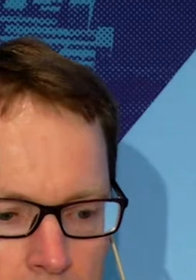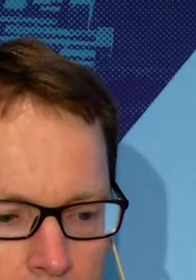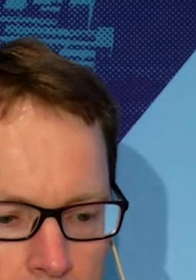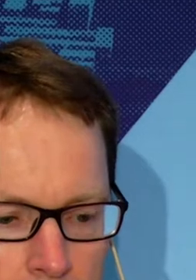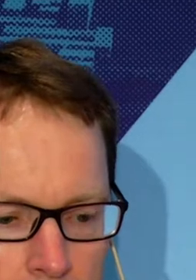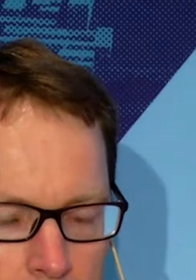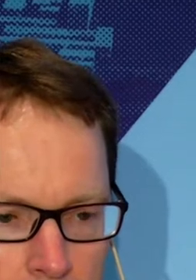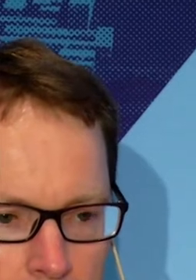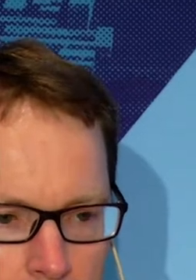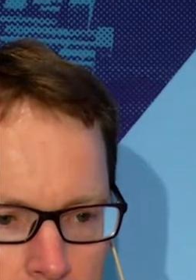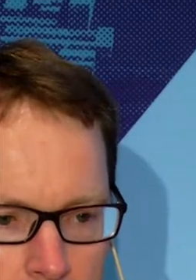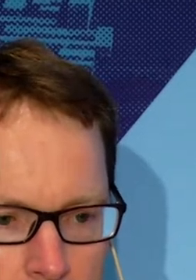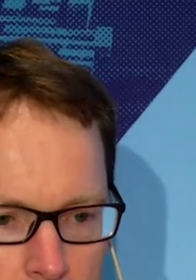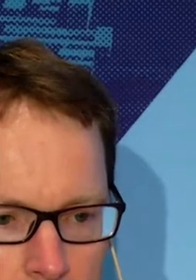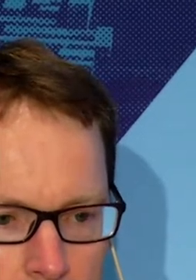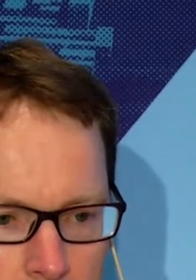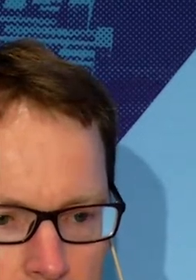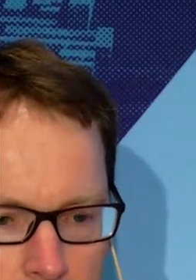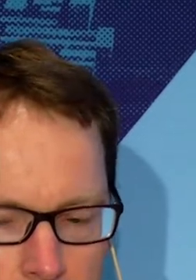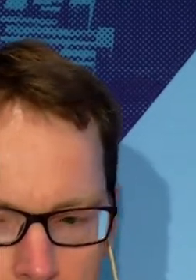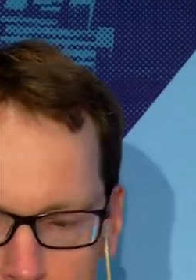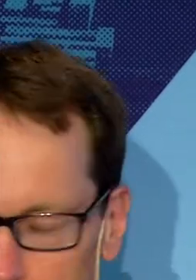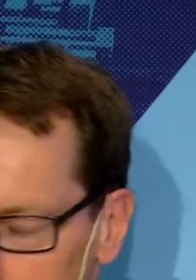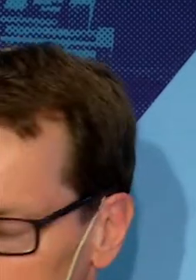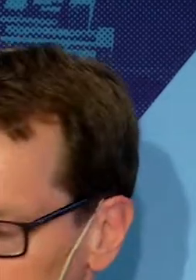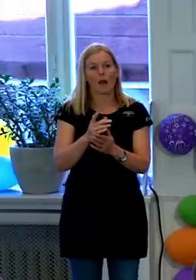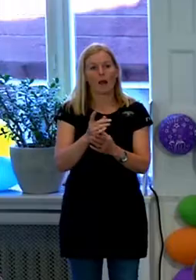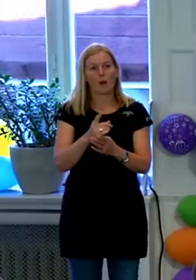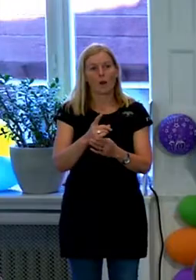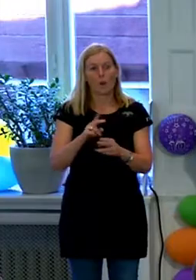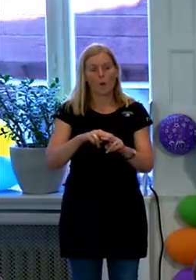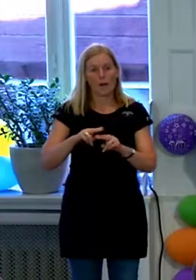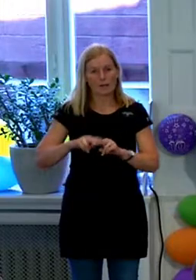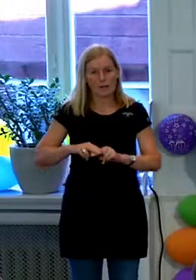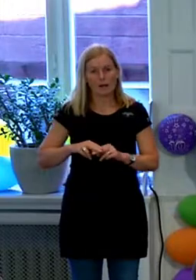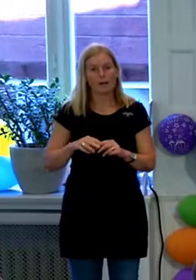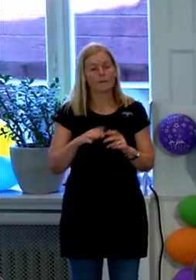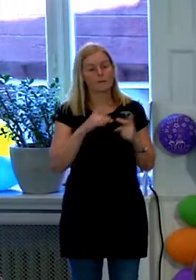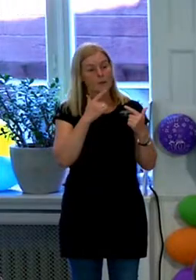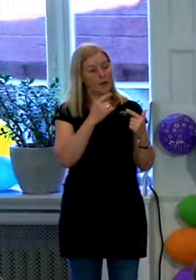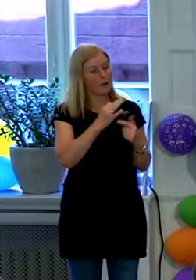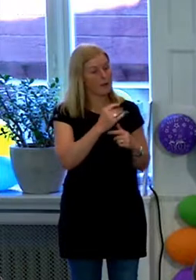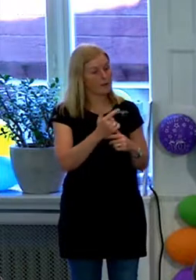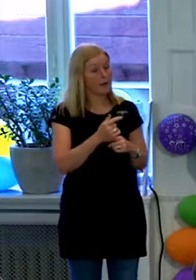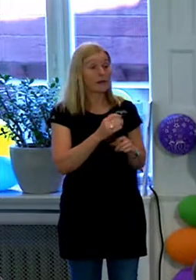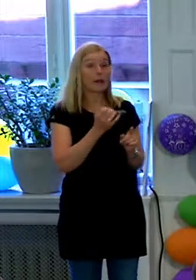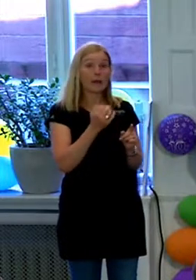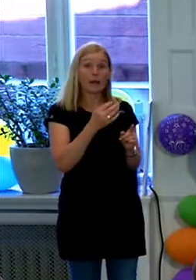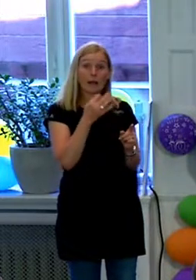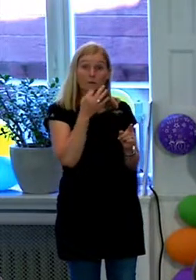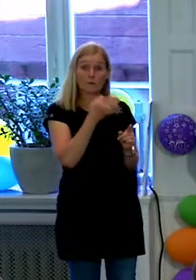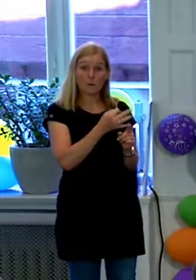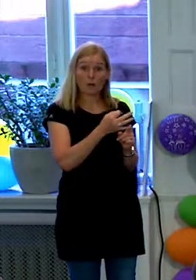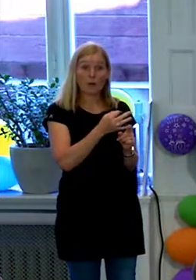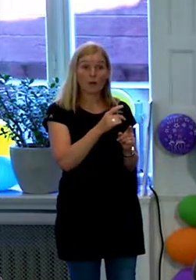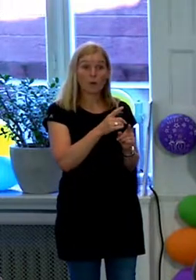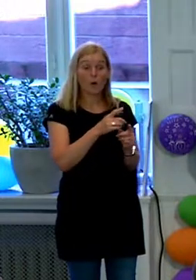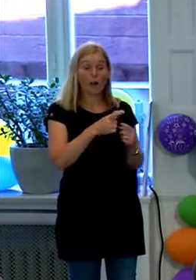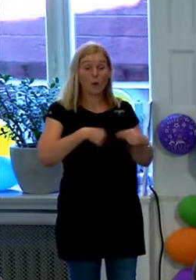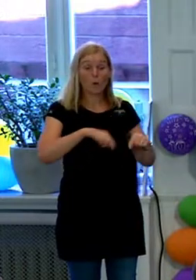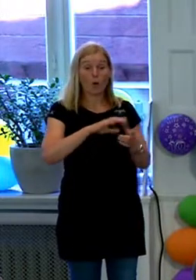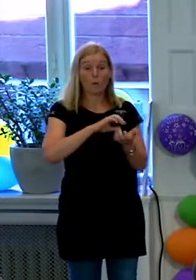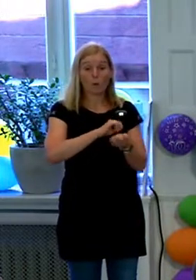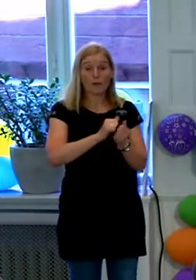vid vad vi tror vi vill gå fram med i form av lokalisering. Tack Lennart. Elin, du har gått från att vara lokal politiker i